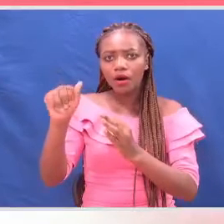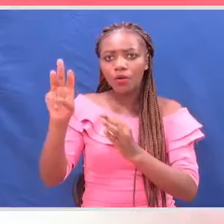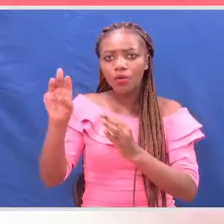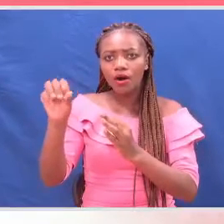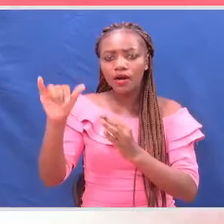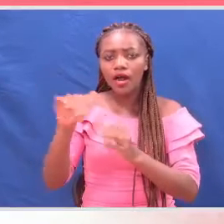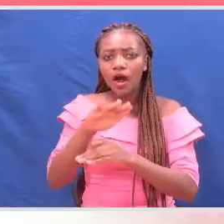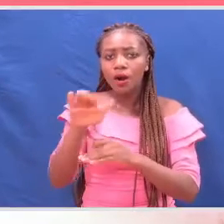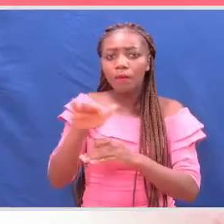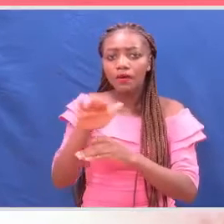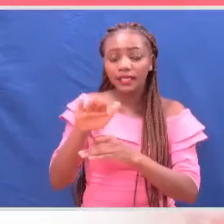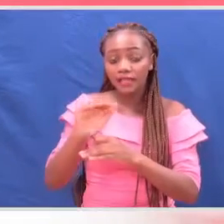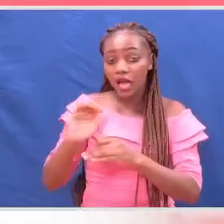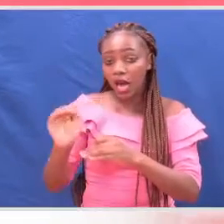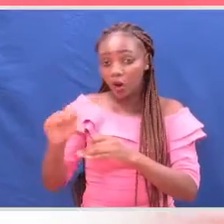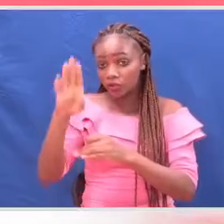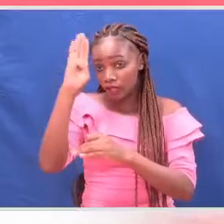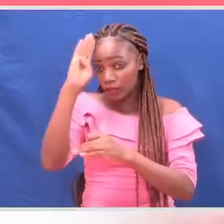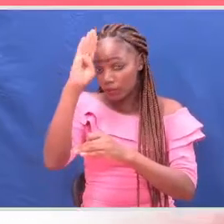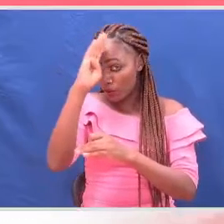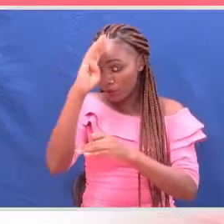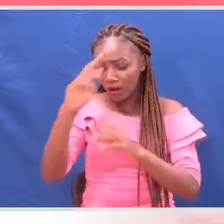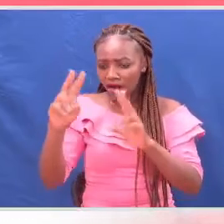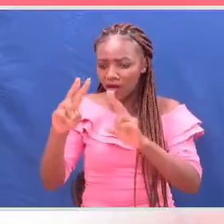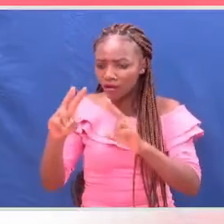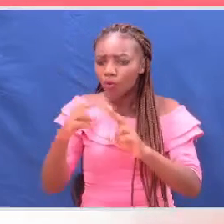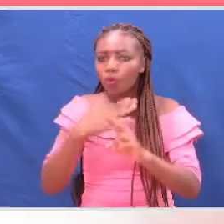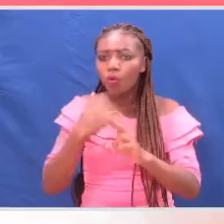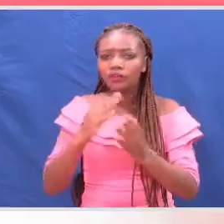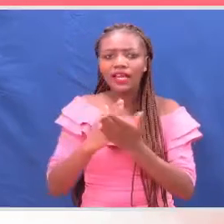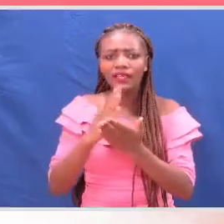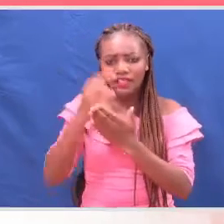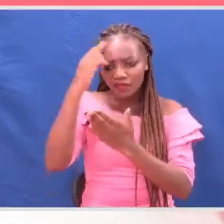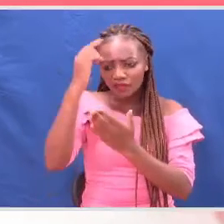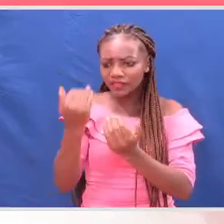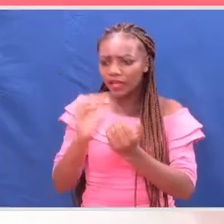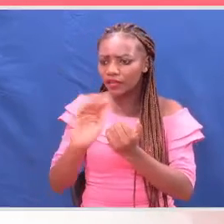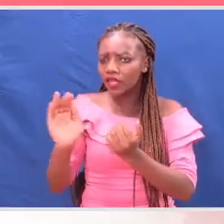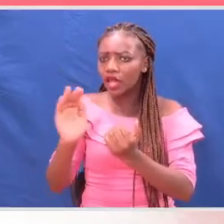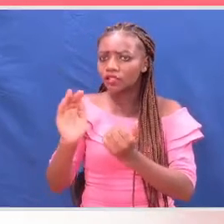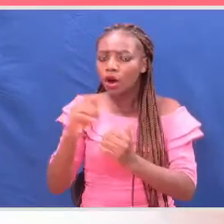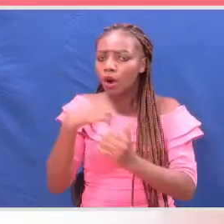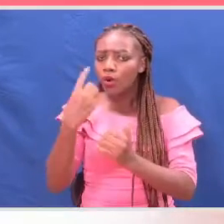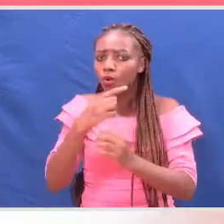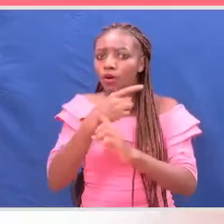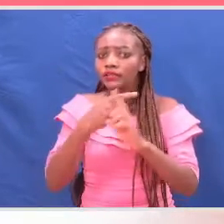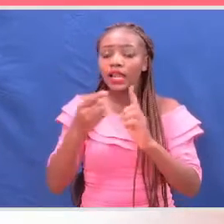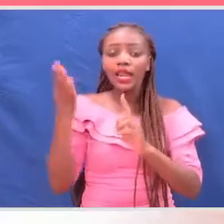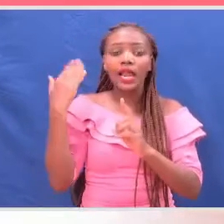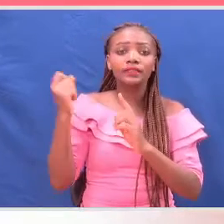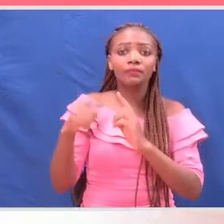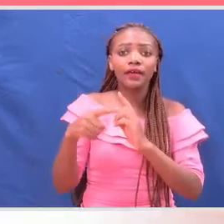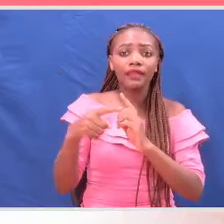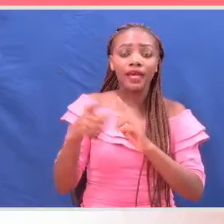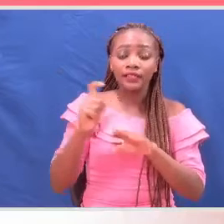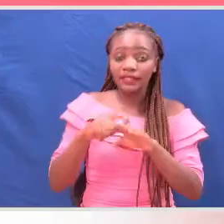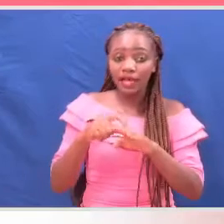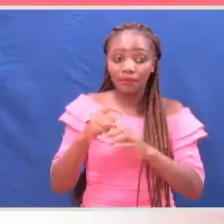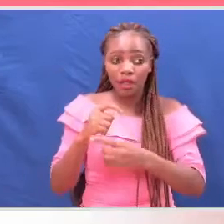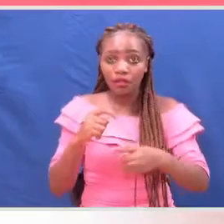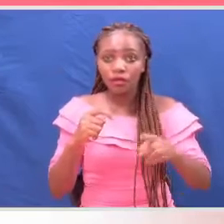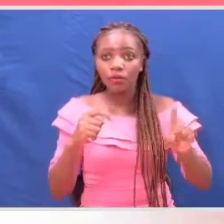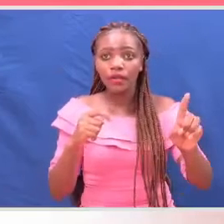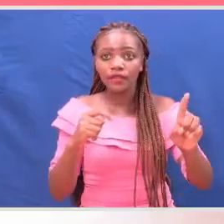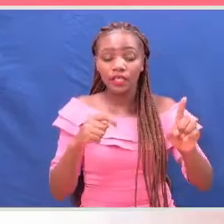la Kimilili, kaunti ya Bungoma, inatafuta haki kwa mwanao aliyeuawa mwezi jana alipokwenda